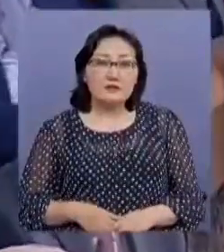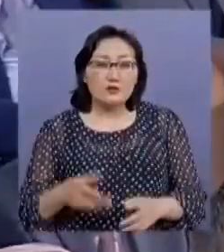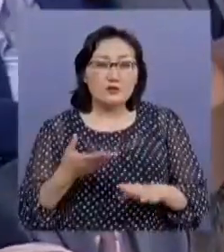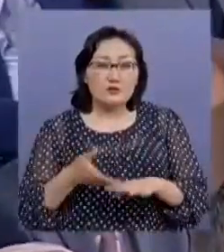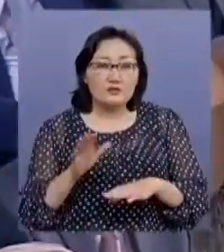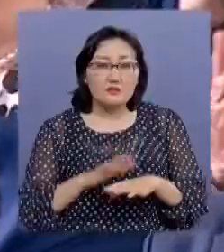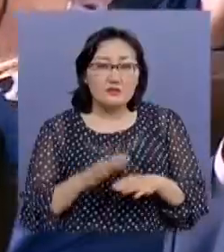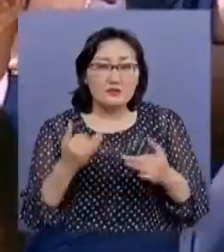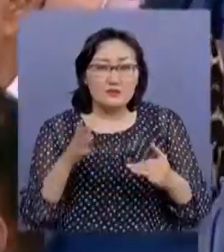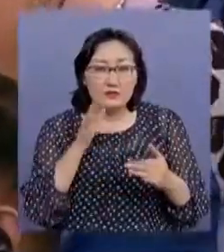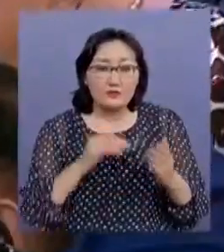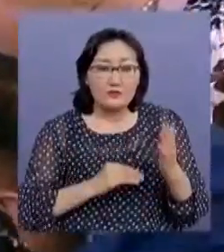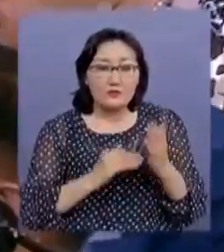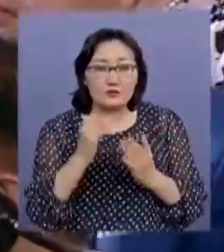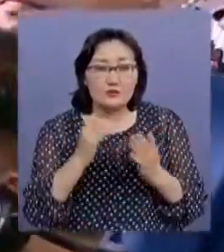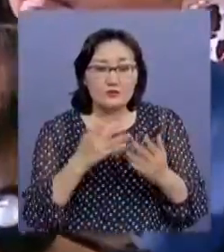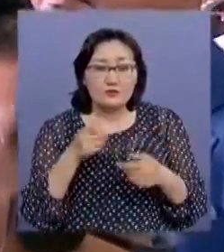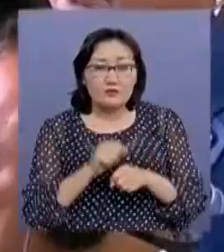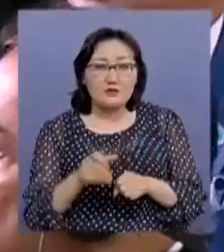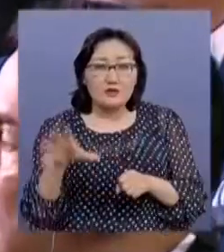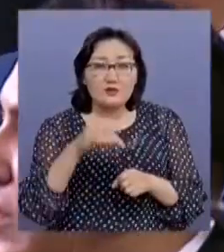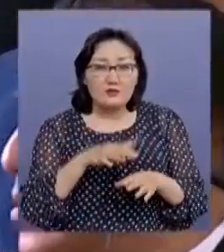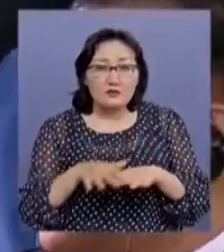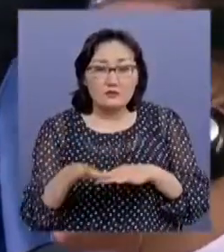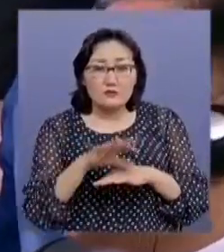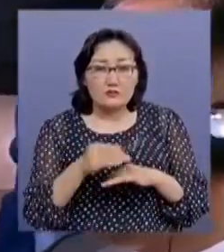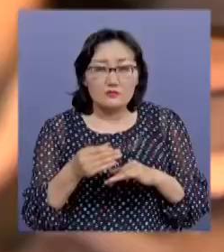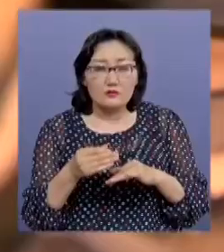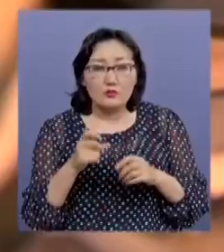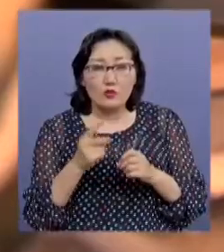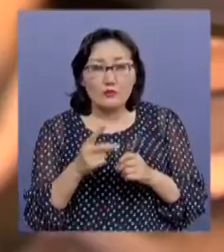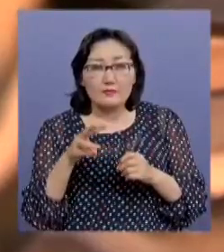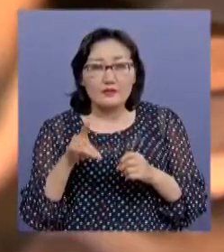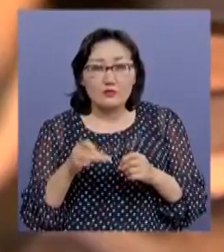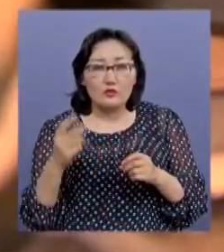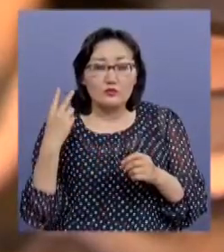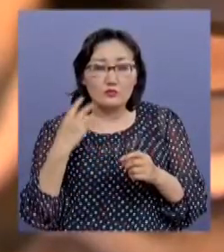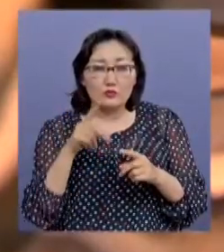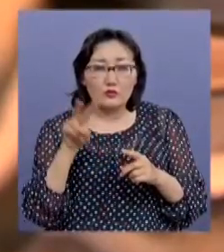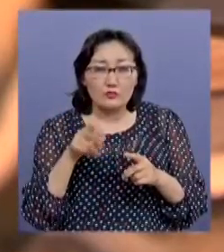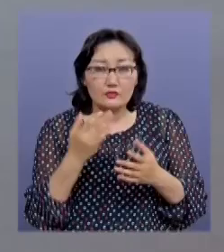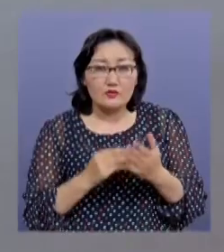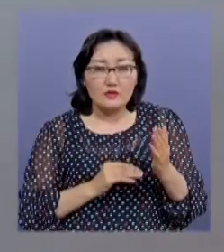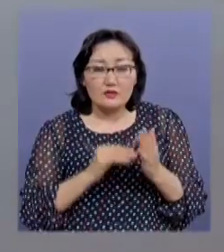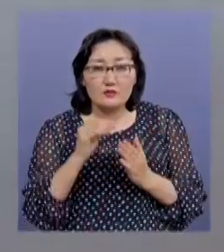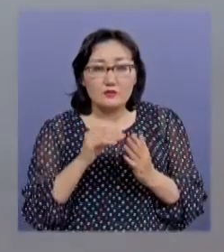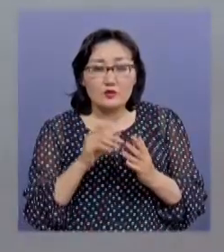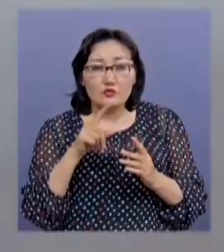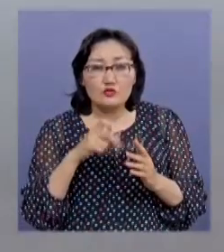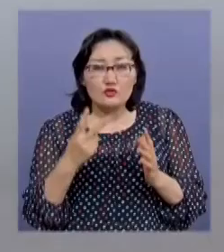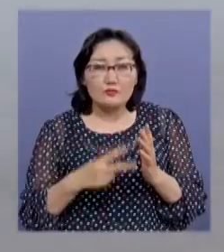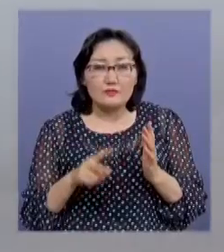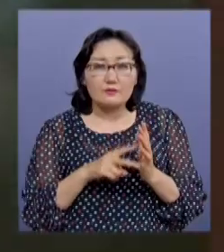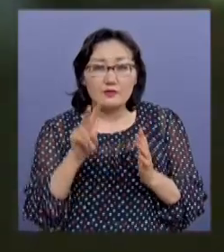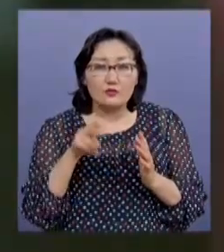Қиындықтан қазіргі бар көрсеткіштерге тоқталсақ, елдегі жалпы ішкі өнім әу баста 11 миллиард доллар болса, көрсеткіш қазір 70,15 миллиард